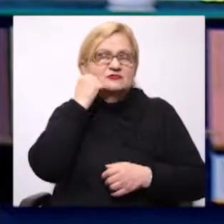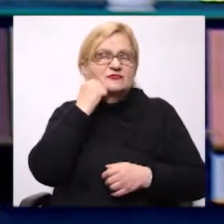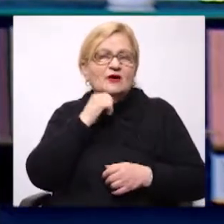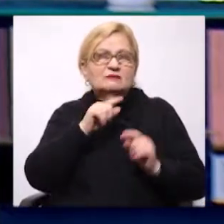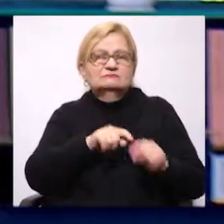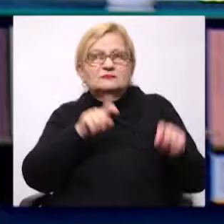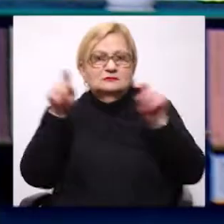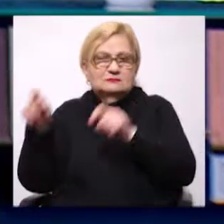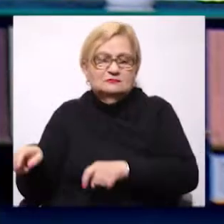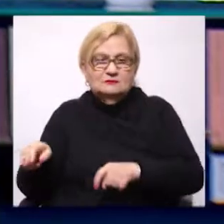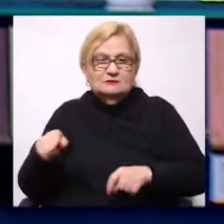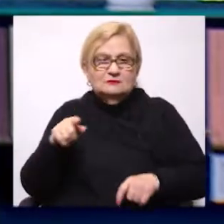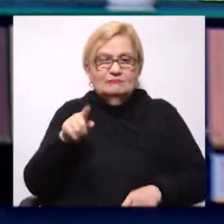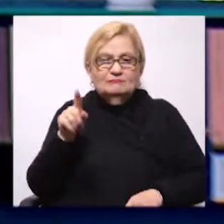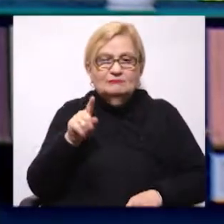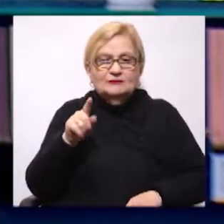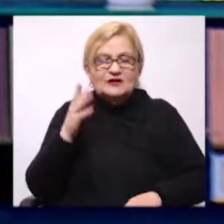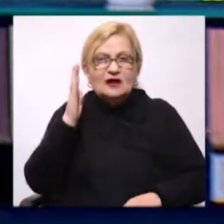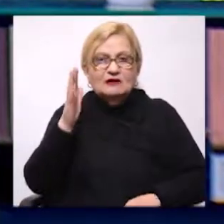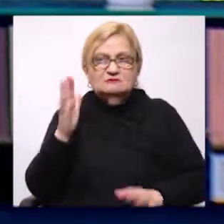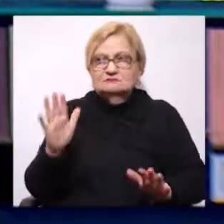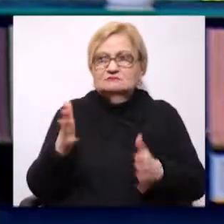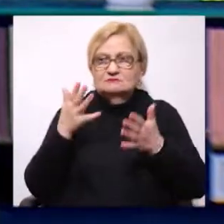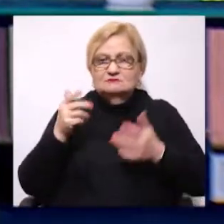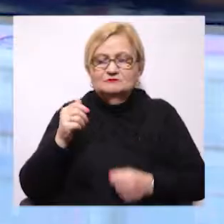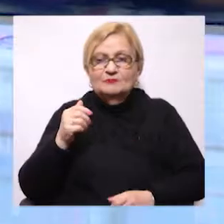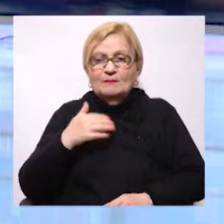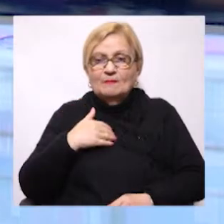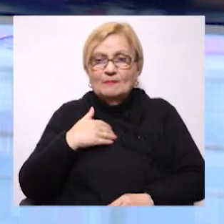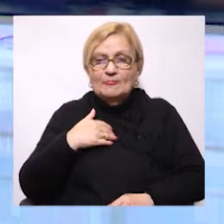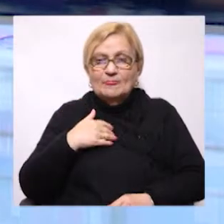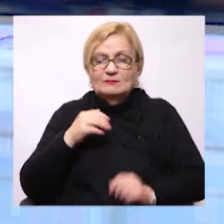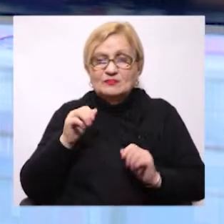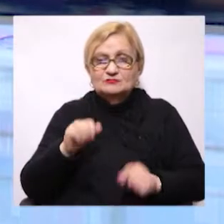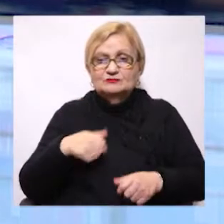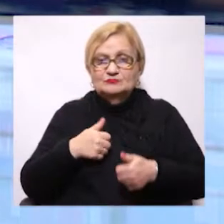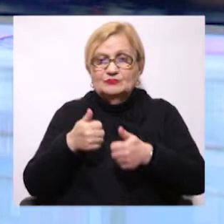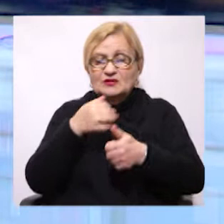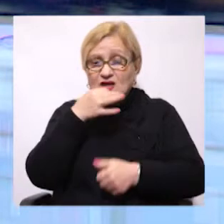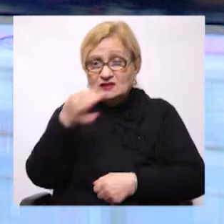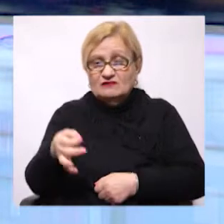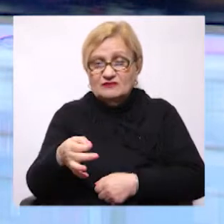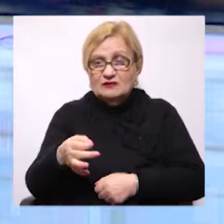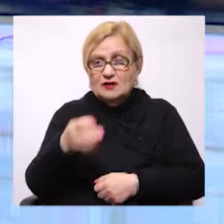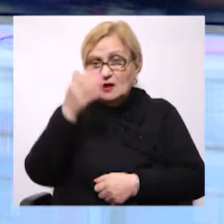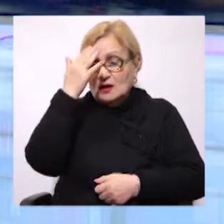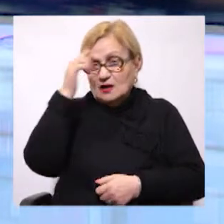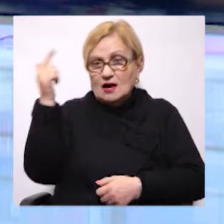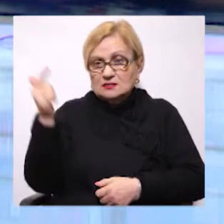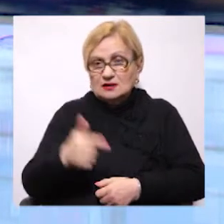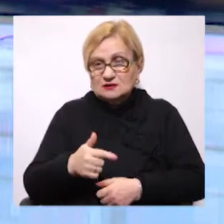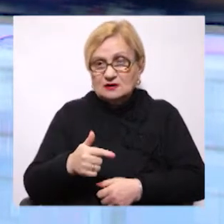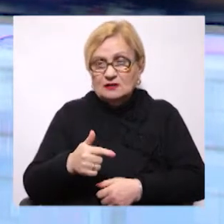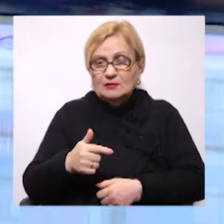შენ წარმოსახვაში, რა სურათები იხატება. ჩემი მხრივ, მე შემიძლია გითხრა, რომ განათლების მიღებასთან